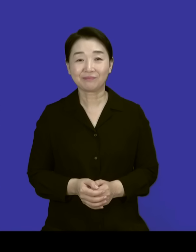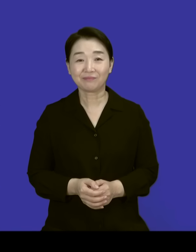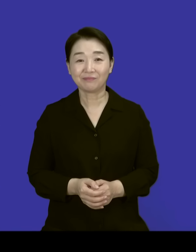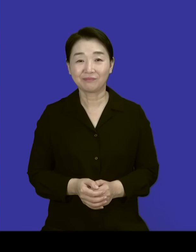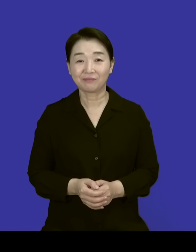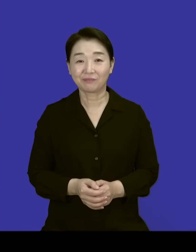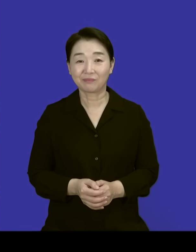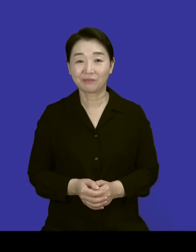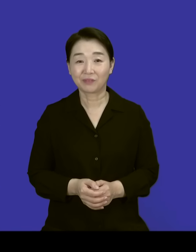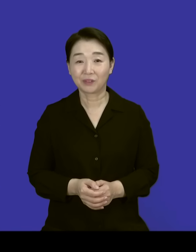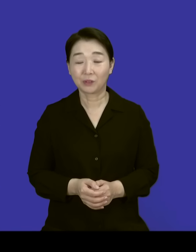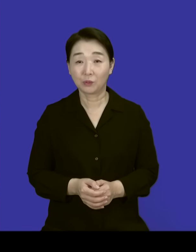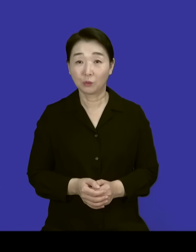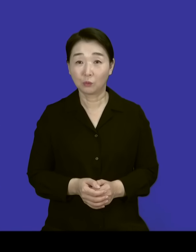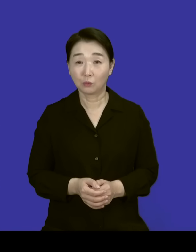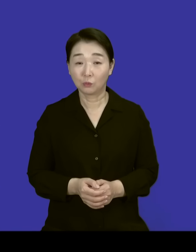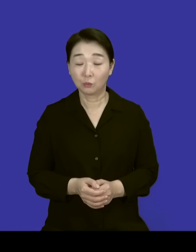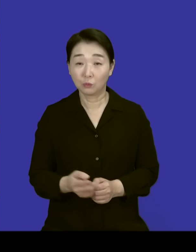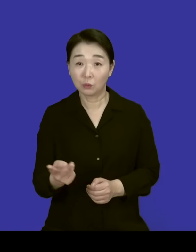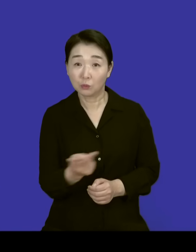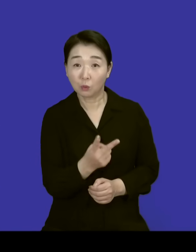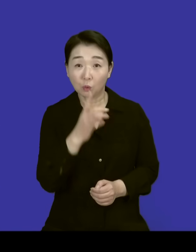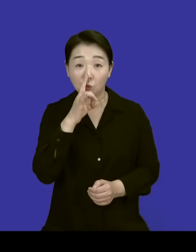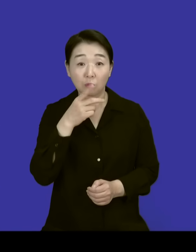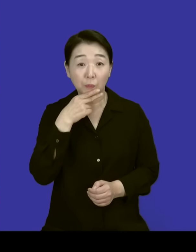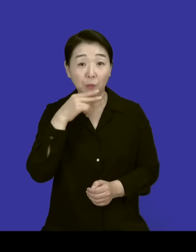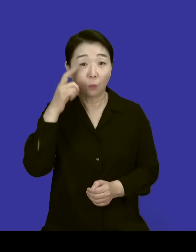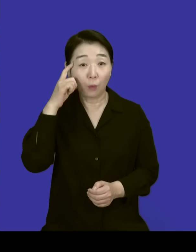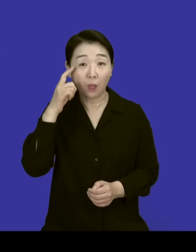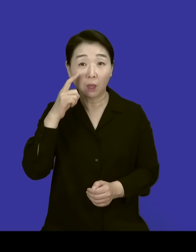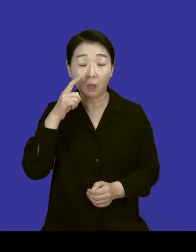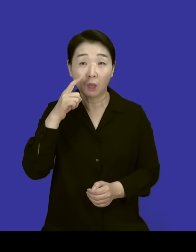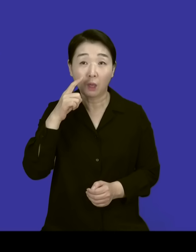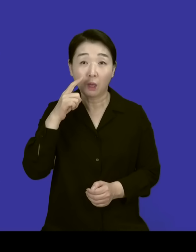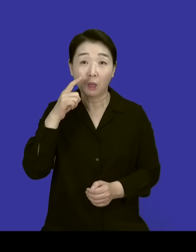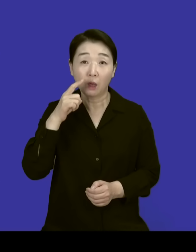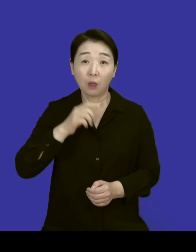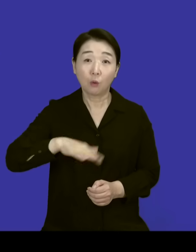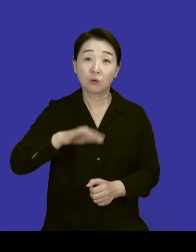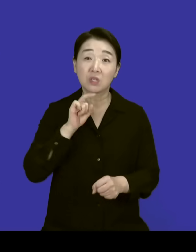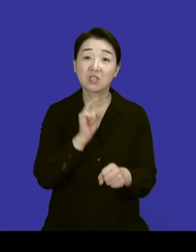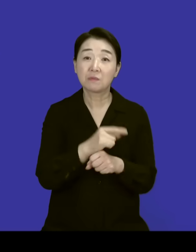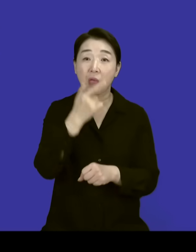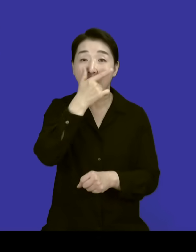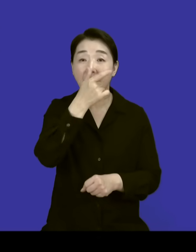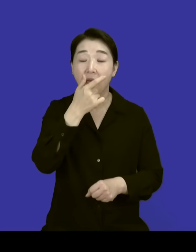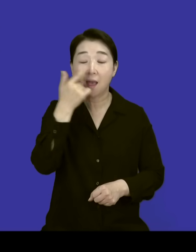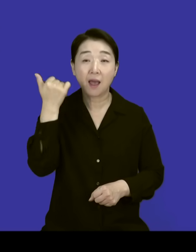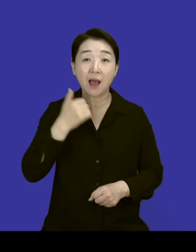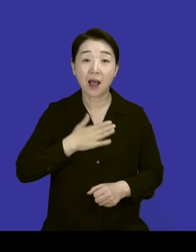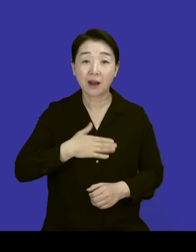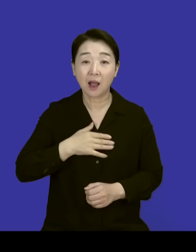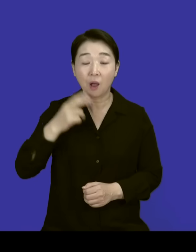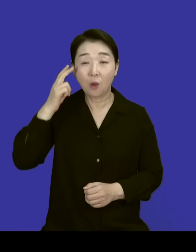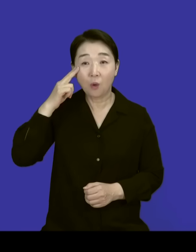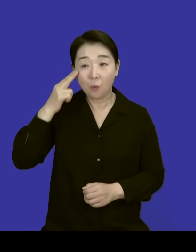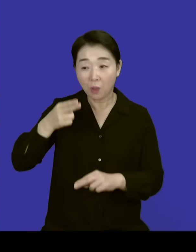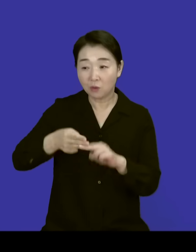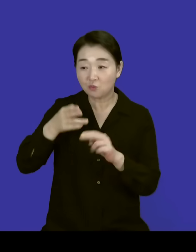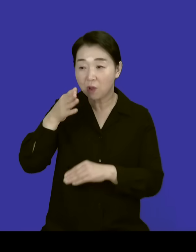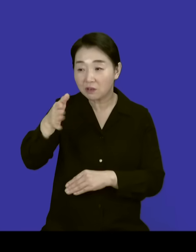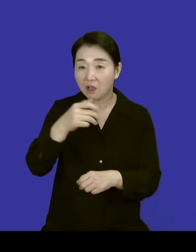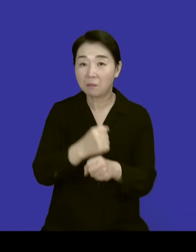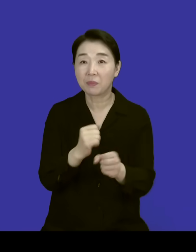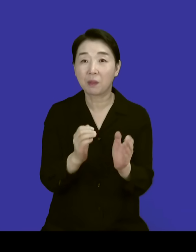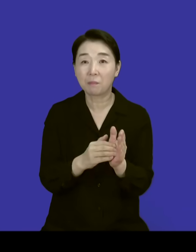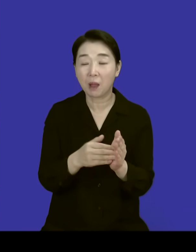그랬던 우리 노래도 있어요? 서로는 서로끼리 궁금한 건 없죠. 없어요. 우린 다 알죠. 알고 서로. 있으니까. 아니, 주방장들끼리 만나면 네, 맞아요. 대충 먹어보면 너